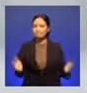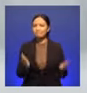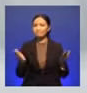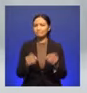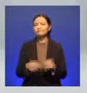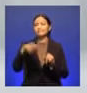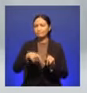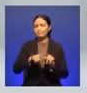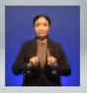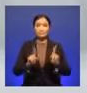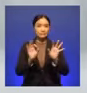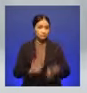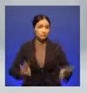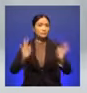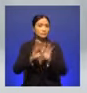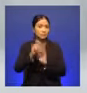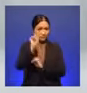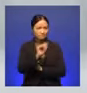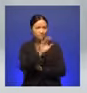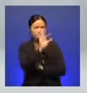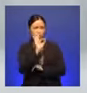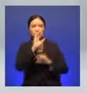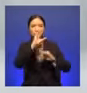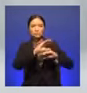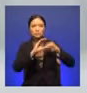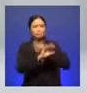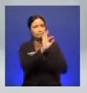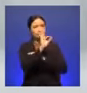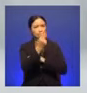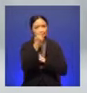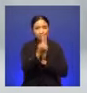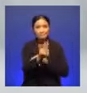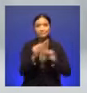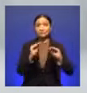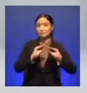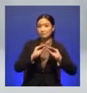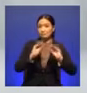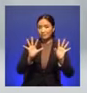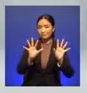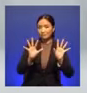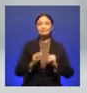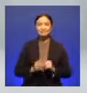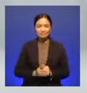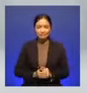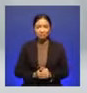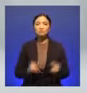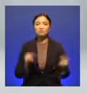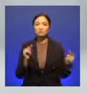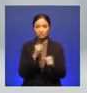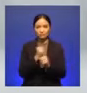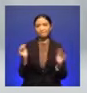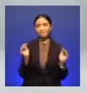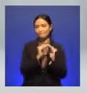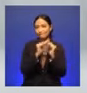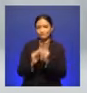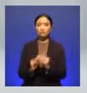คะแต่เราจำเป็นจะต้องเลือกโครงการที่เห็นผลงานเป็นที่ประจักษ์ในเรื่องการสร้างความเป็นธรรมทาง